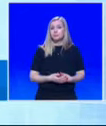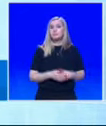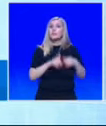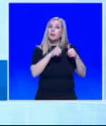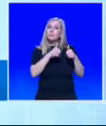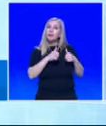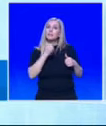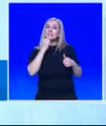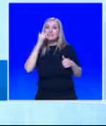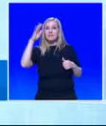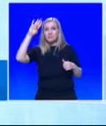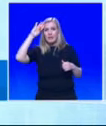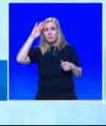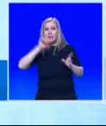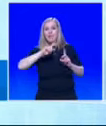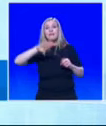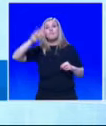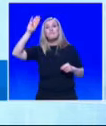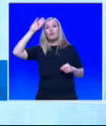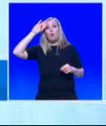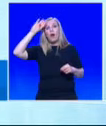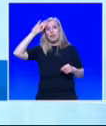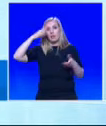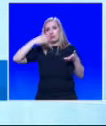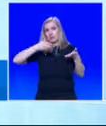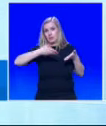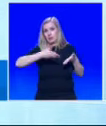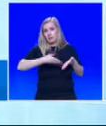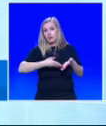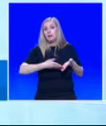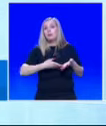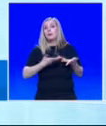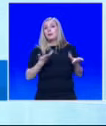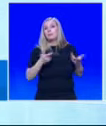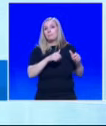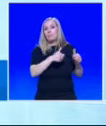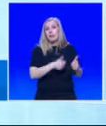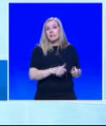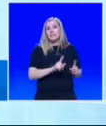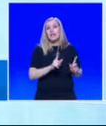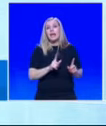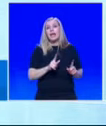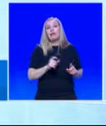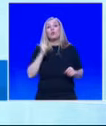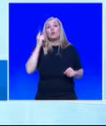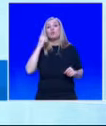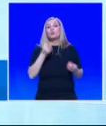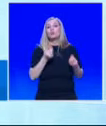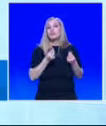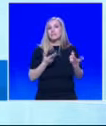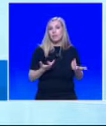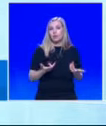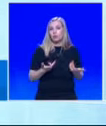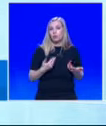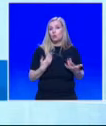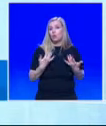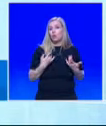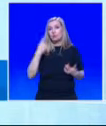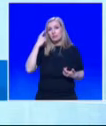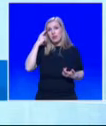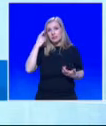Паметника на Съветската армия не е военен паметник. Той не е културна ценност. Така че, доколкото